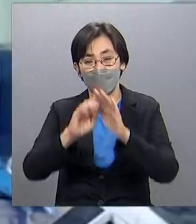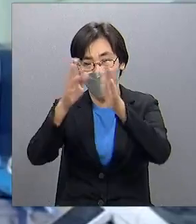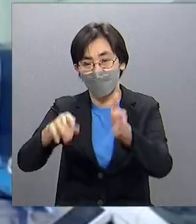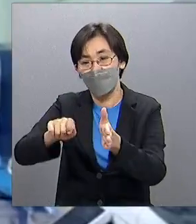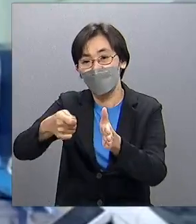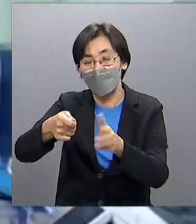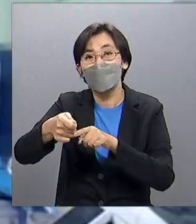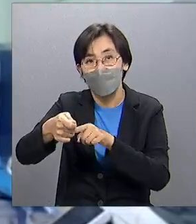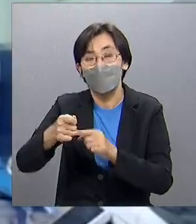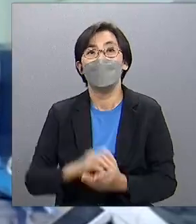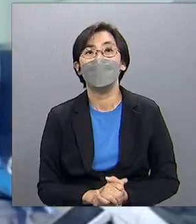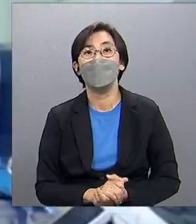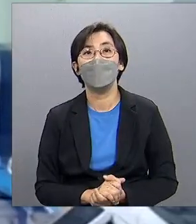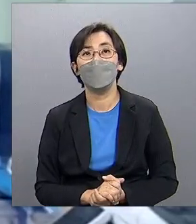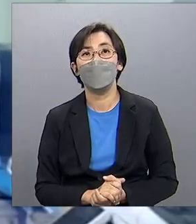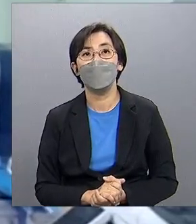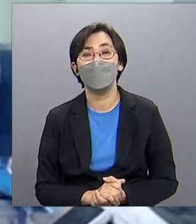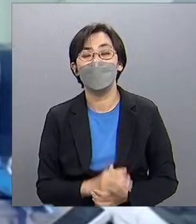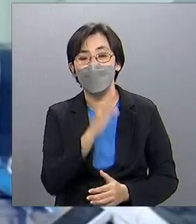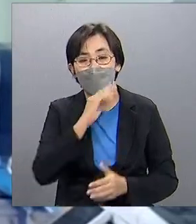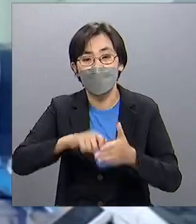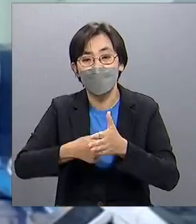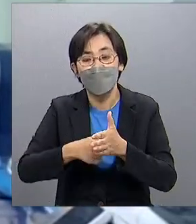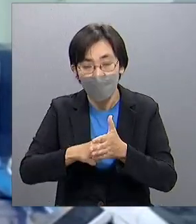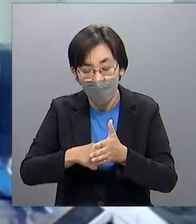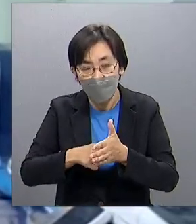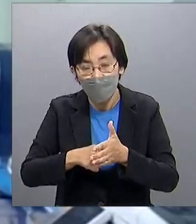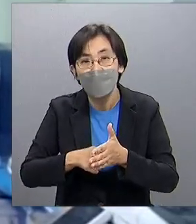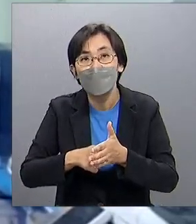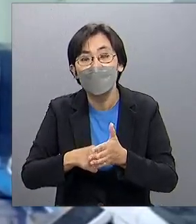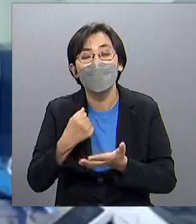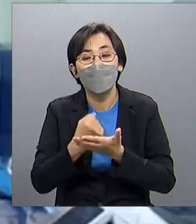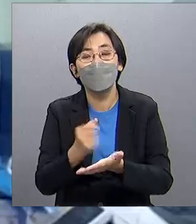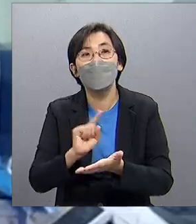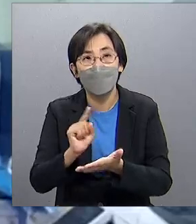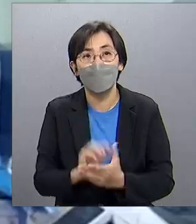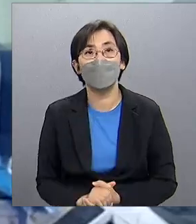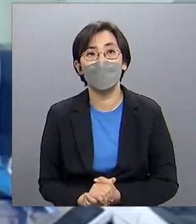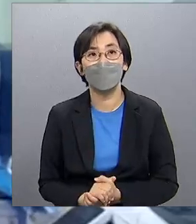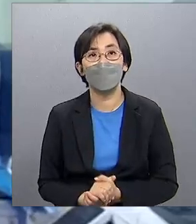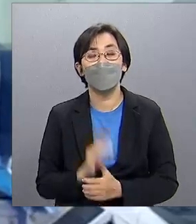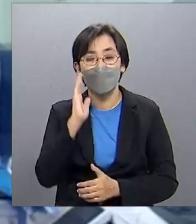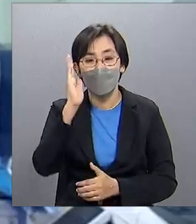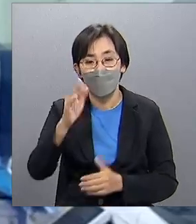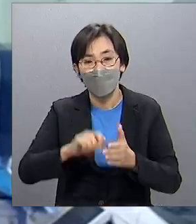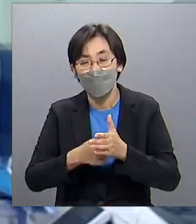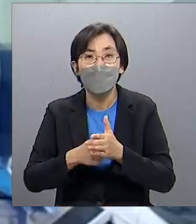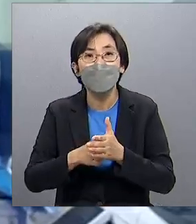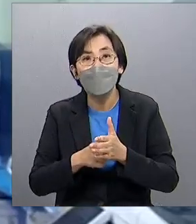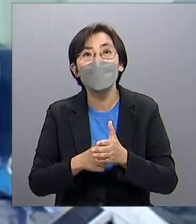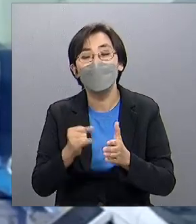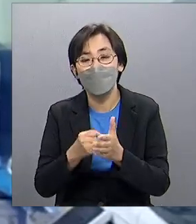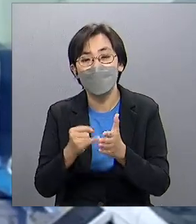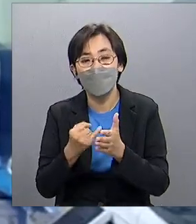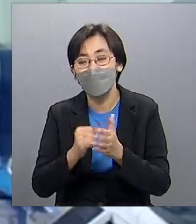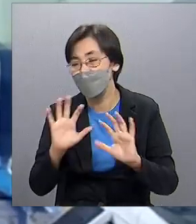ก็การมีพวงกุญแจก็จะทำให้เขาหากุญแจของเขาได้ง่ายไม่หายแล้วก็ส